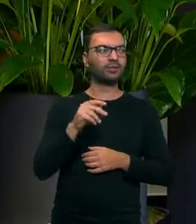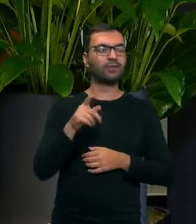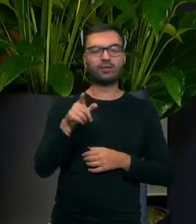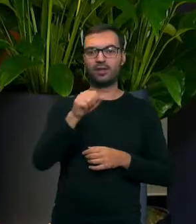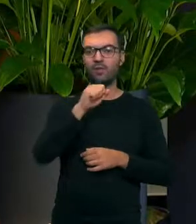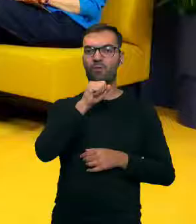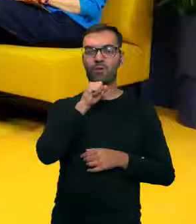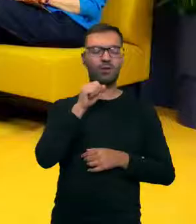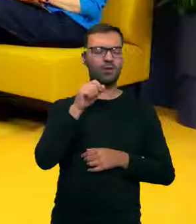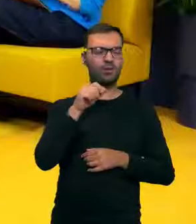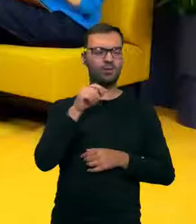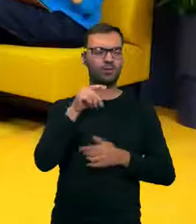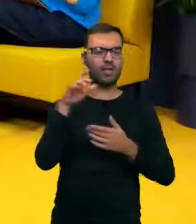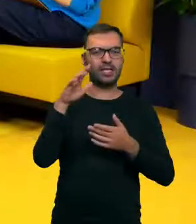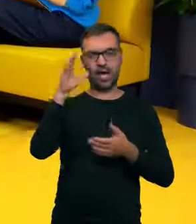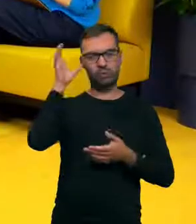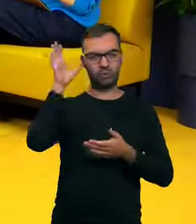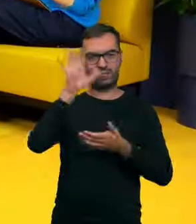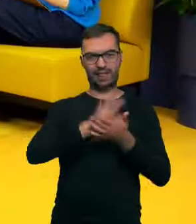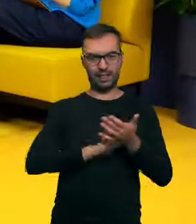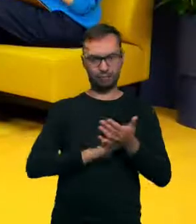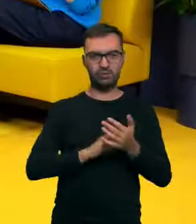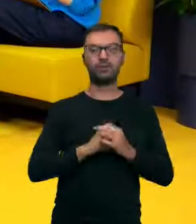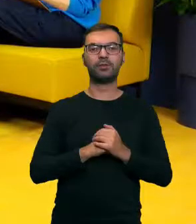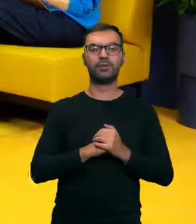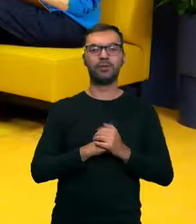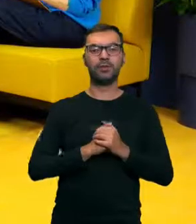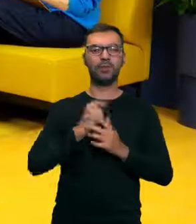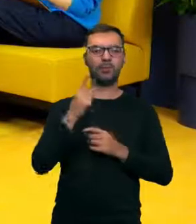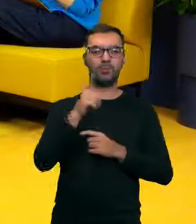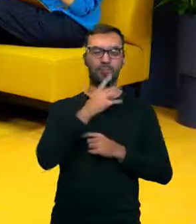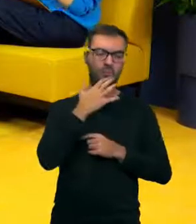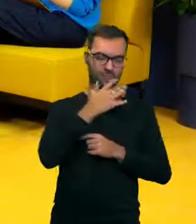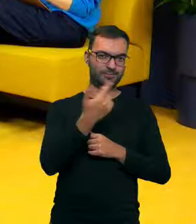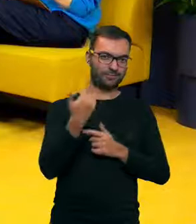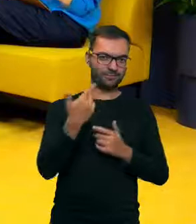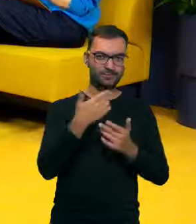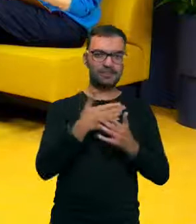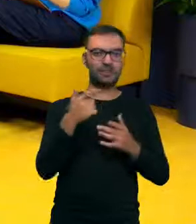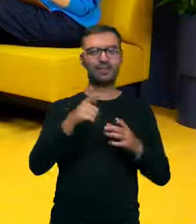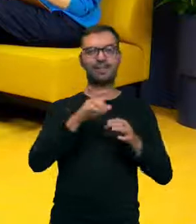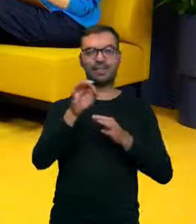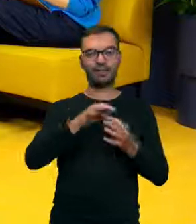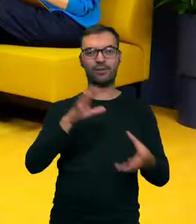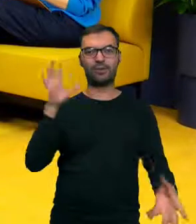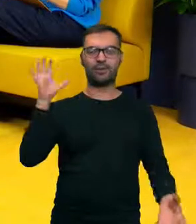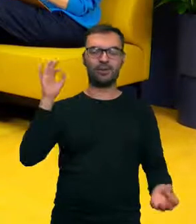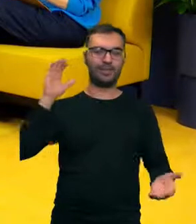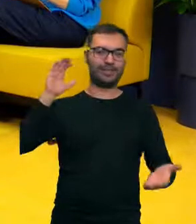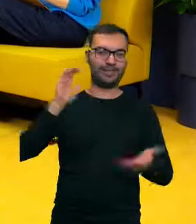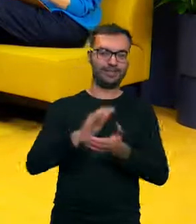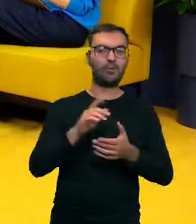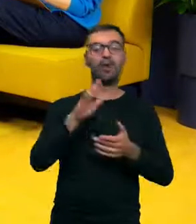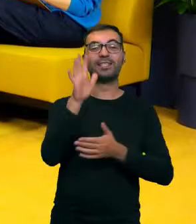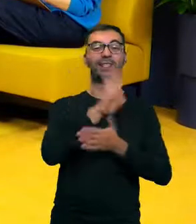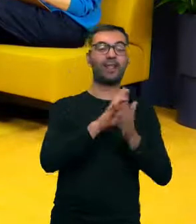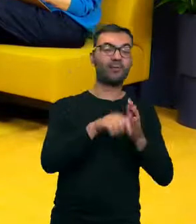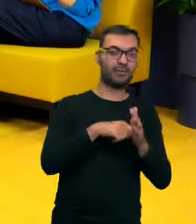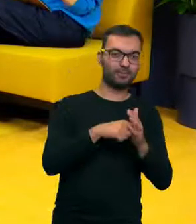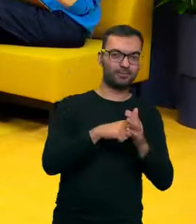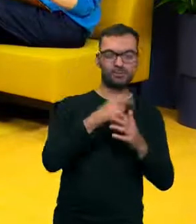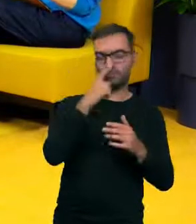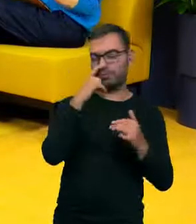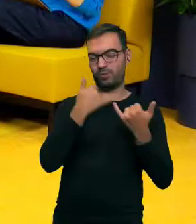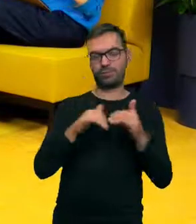autorką scenariusza tego filmu. Oczywiście, tak jak powiedzieliście, trochę to trzeba było skondensować. Zupełnie inną materią jest scenariusz filmowy i to, co później